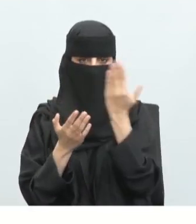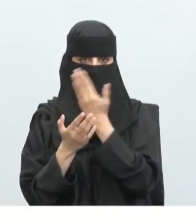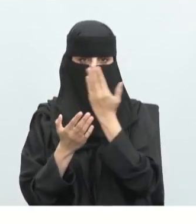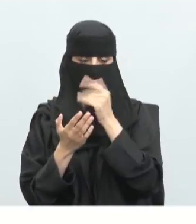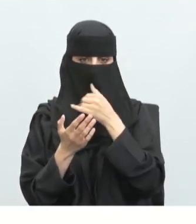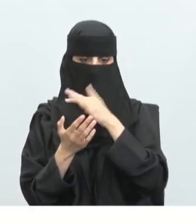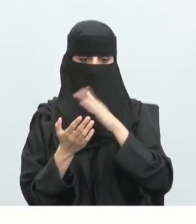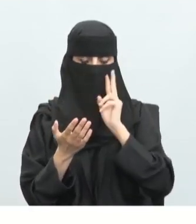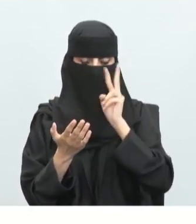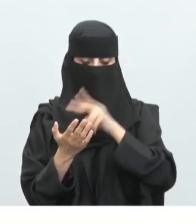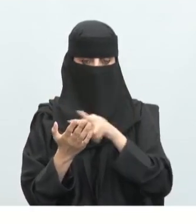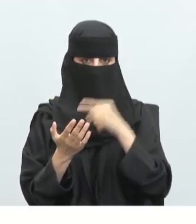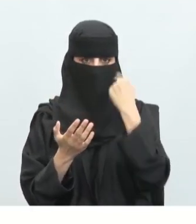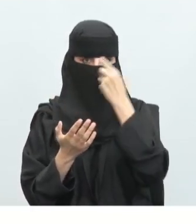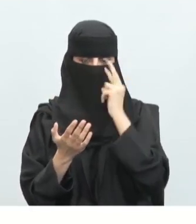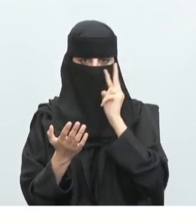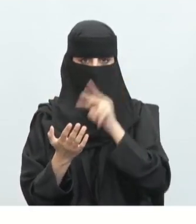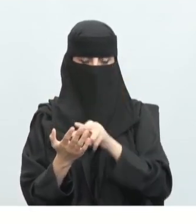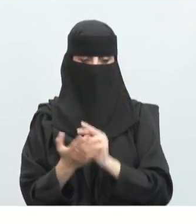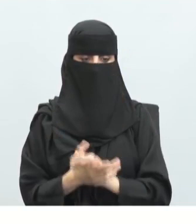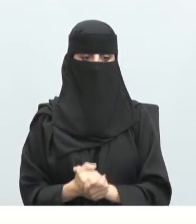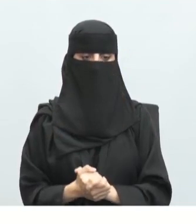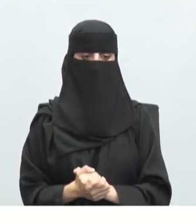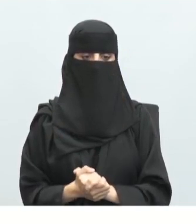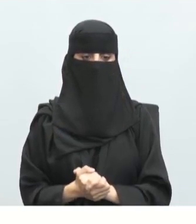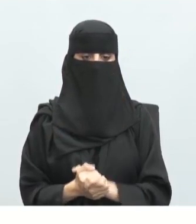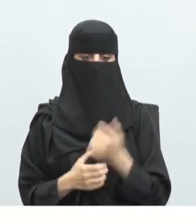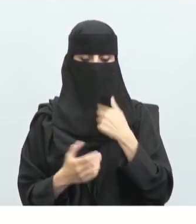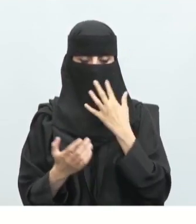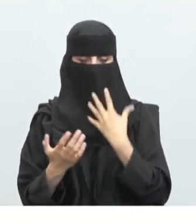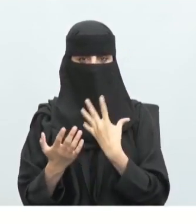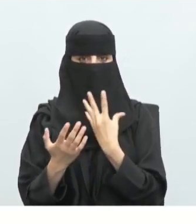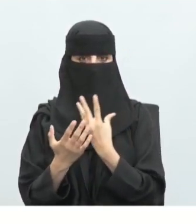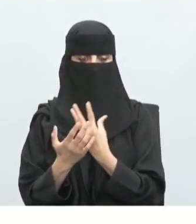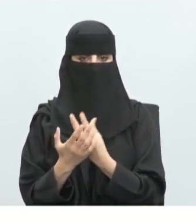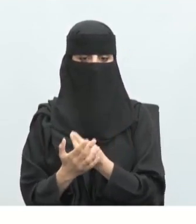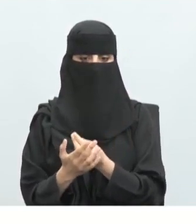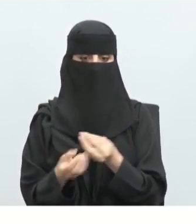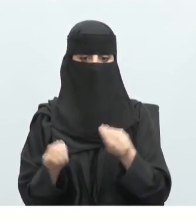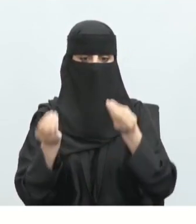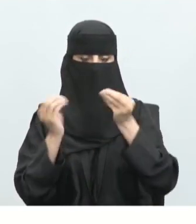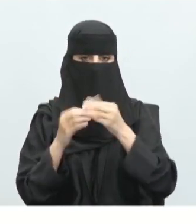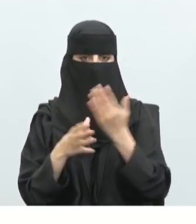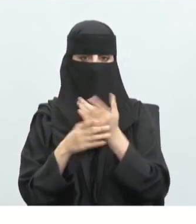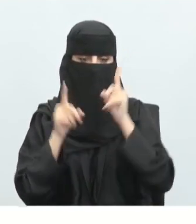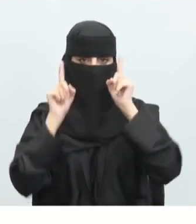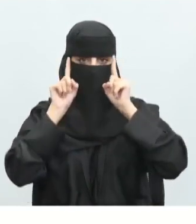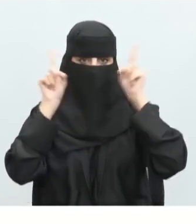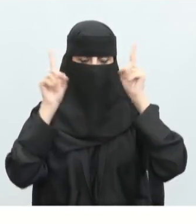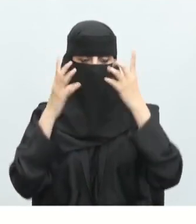صورته على صفحه ماء الجدول فاعجب ايما اعجاب بشكل